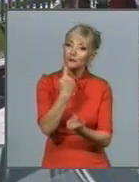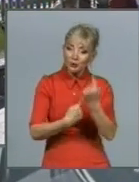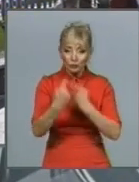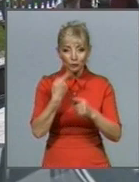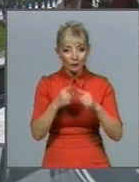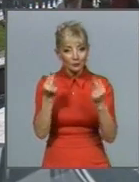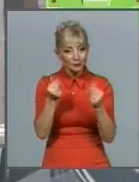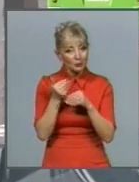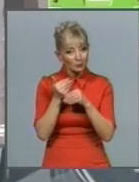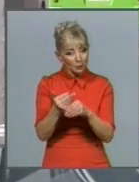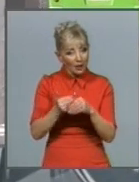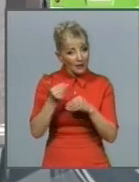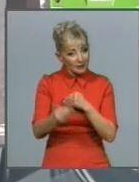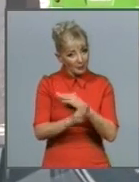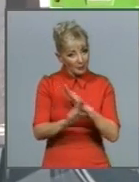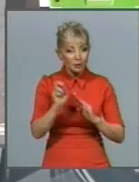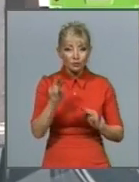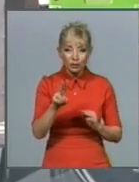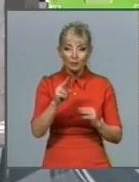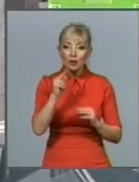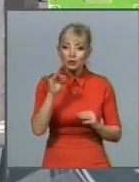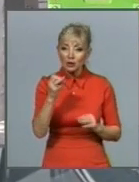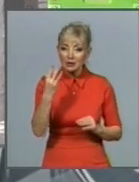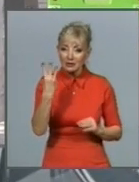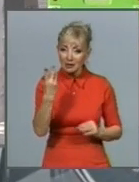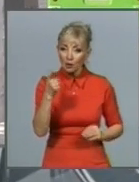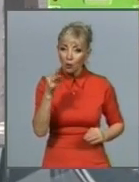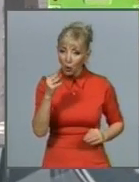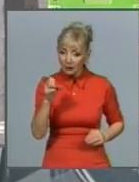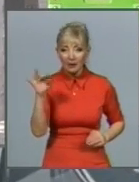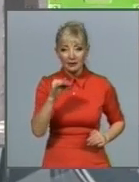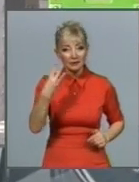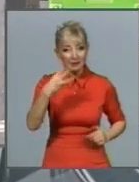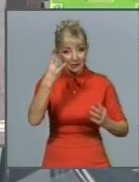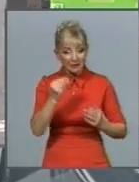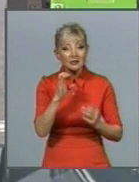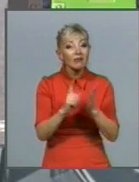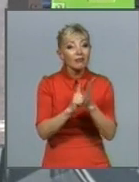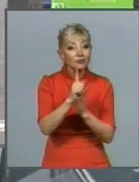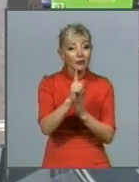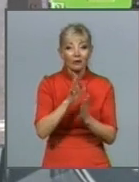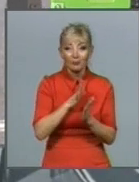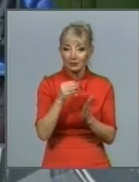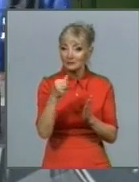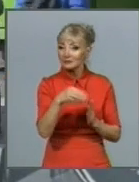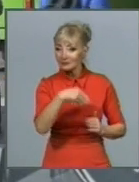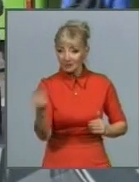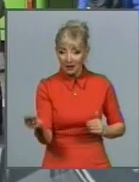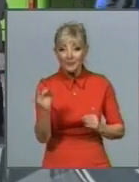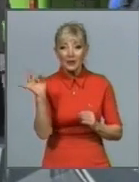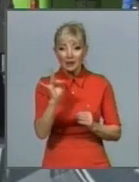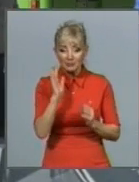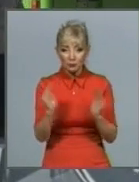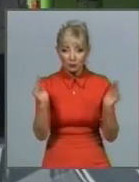допомогу не пізніше, ніж через 3 роки та 30 днів з моменту отримання. Втім, розмір коштів зменшуватиметься на